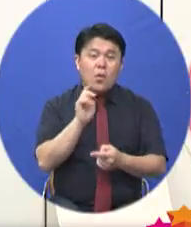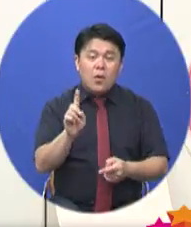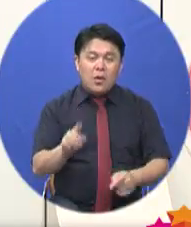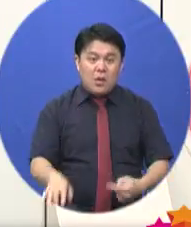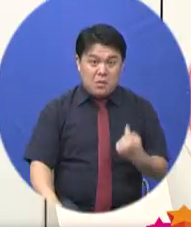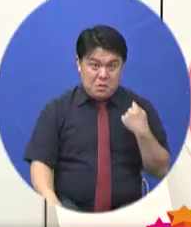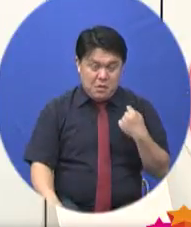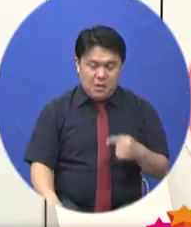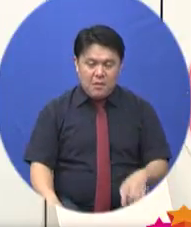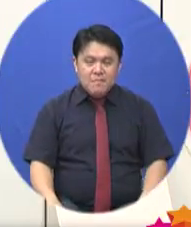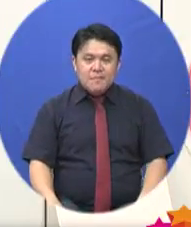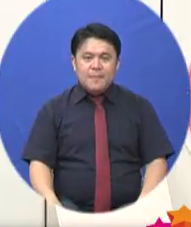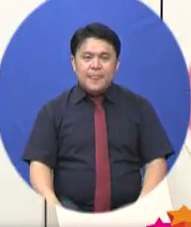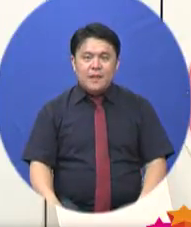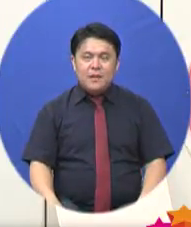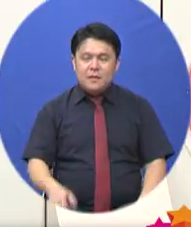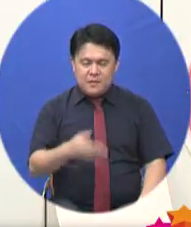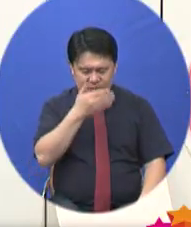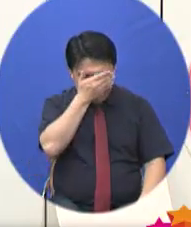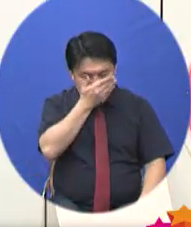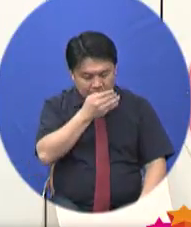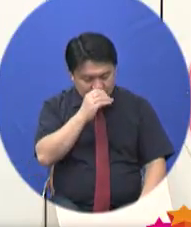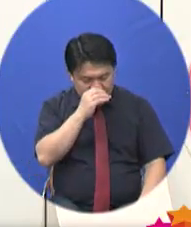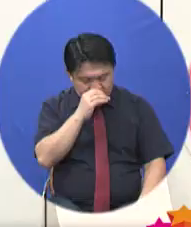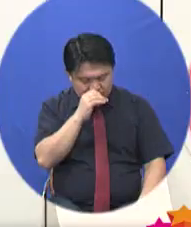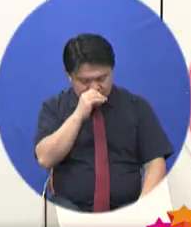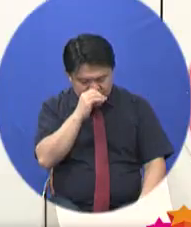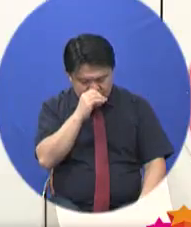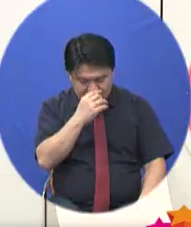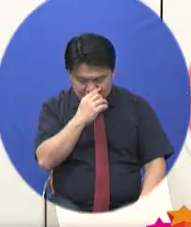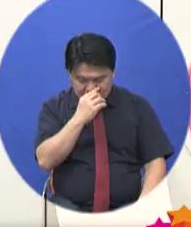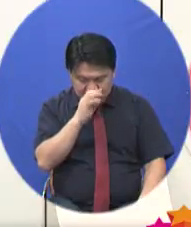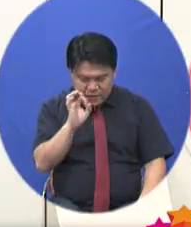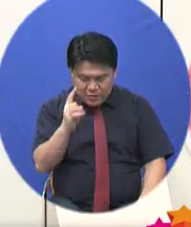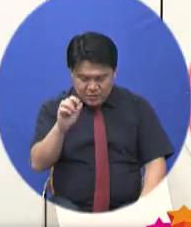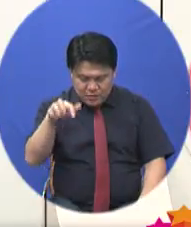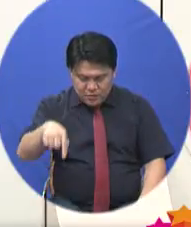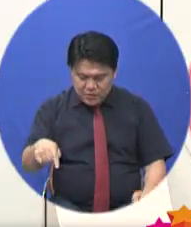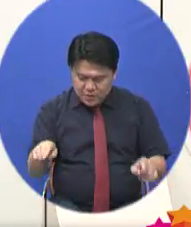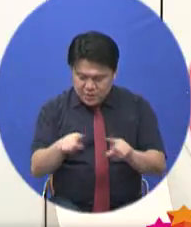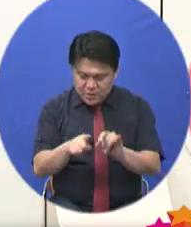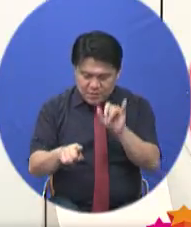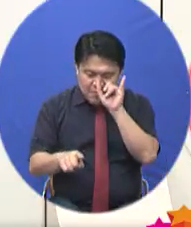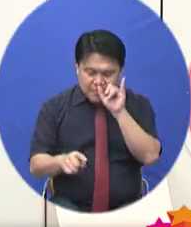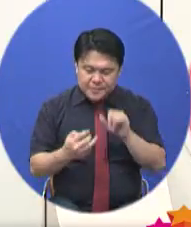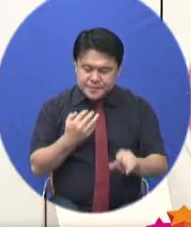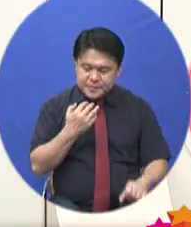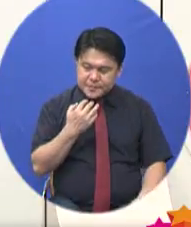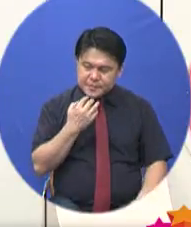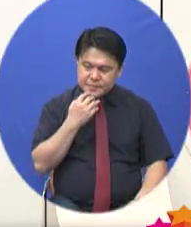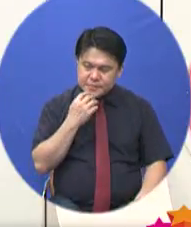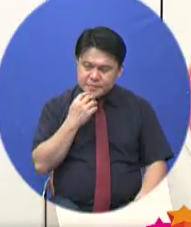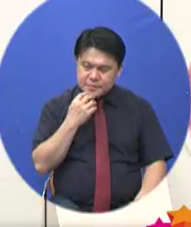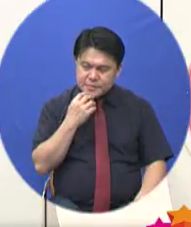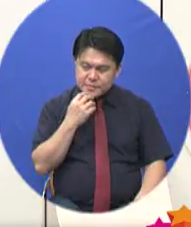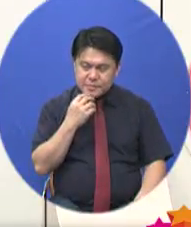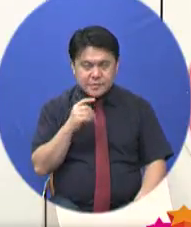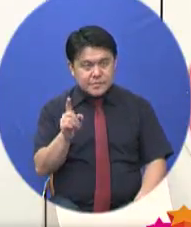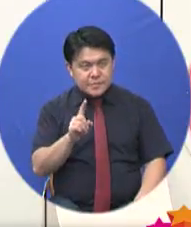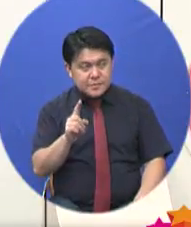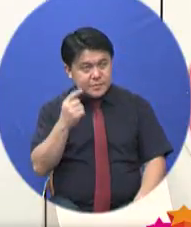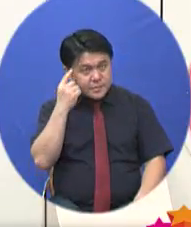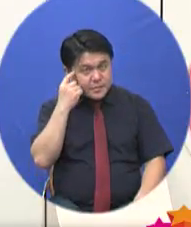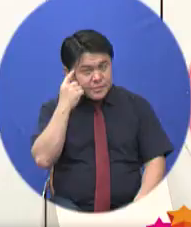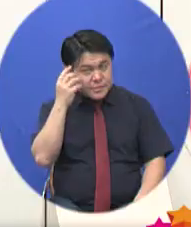줄 아냐? 아, 어제. 네. 가만있어 어제 저기 그 오은주 씨와 같이 나와서. 네. 서울 구경. 예결하면서 불른 노래인데.